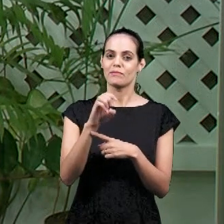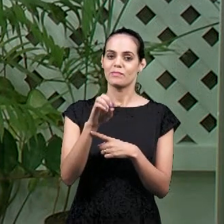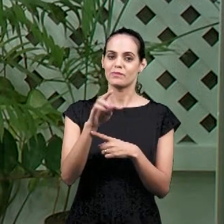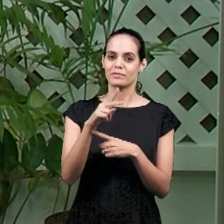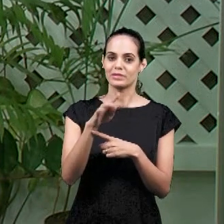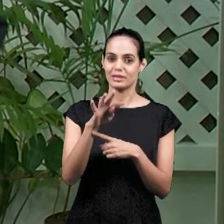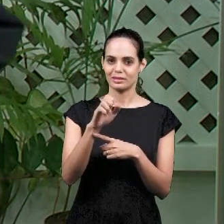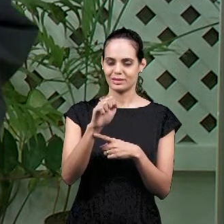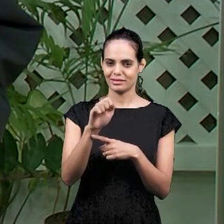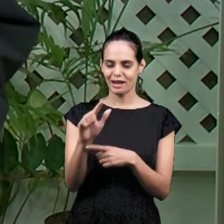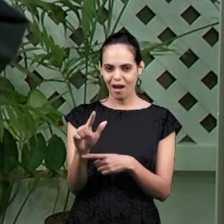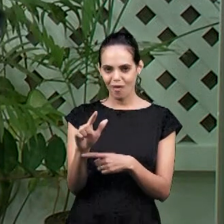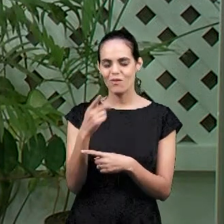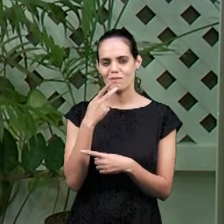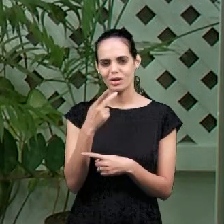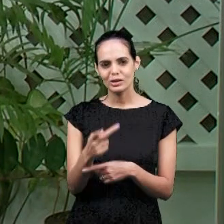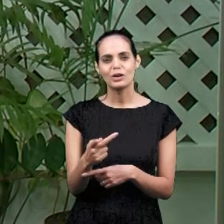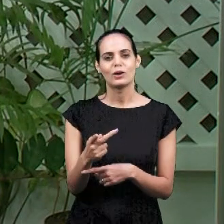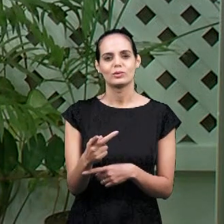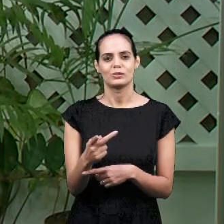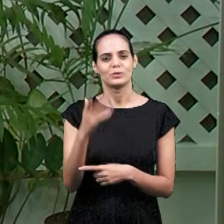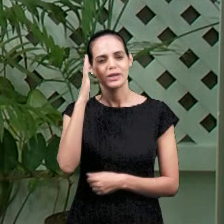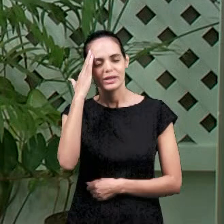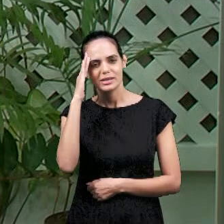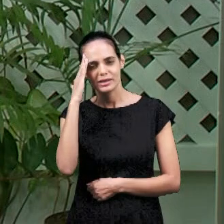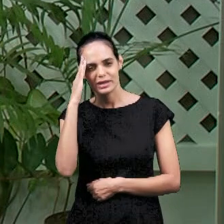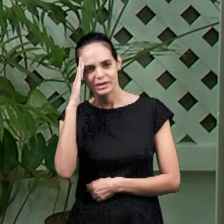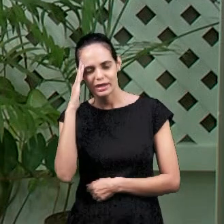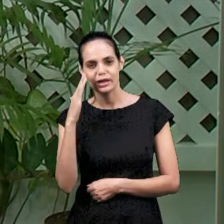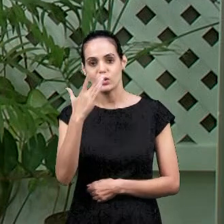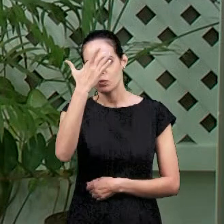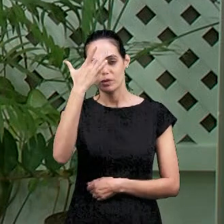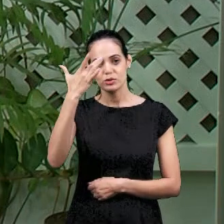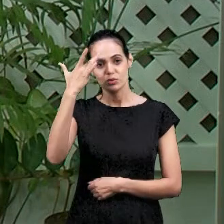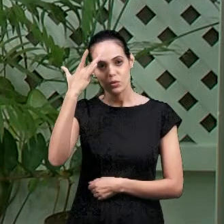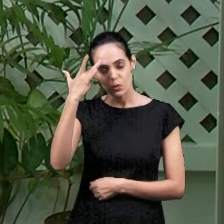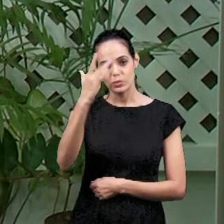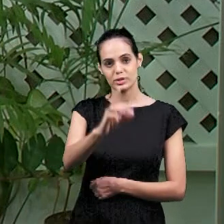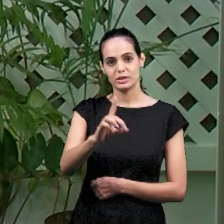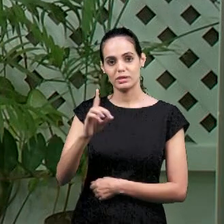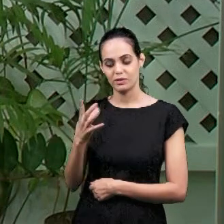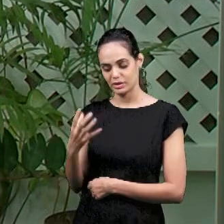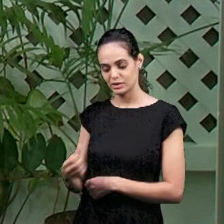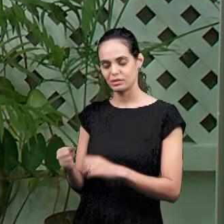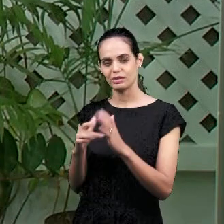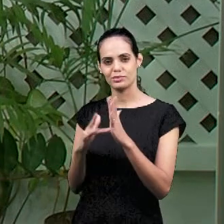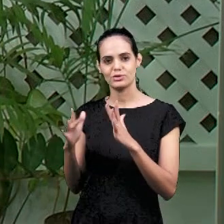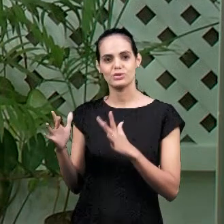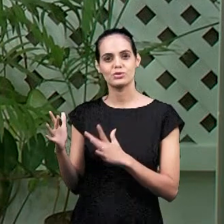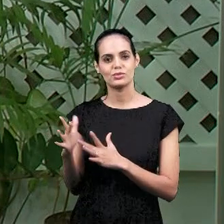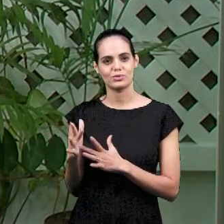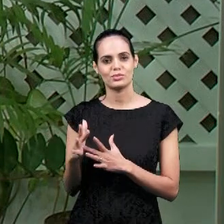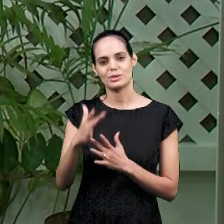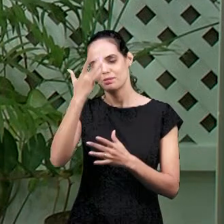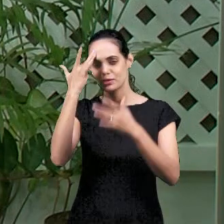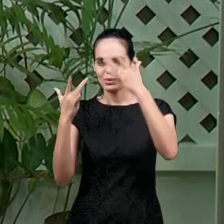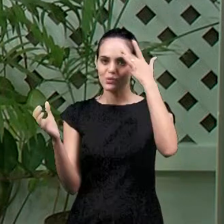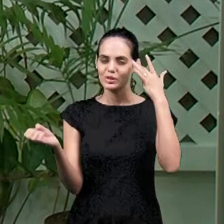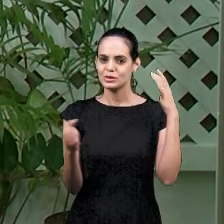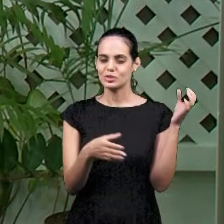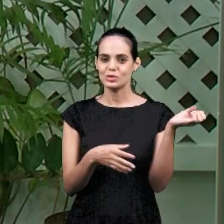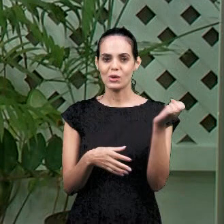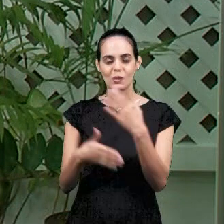là-bas, ce qu'ils ont compris, le témoignage du frère Vidal, un nouveau